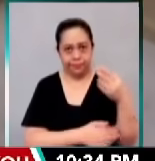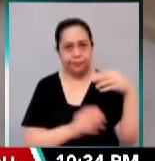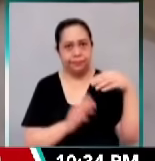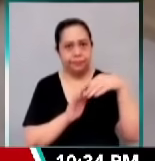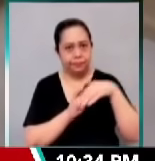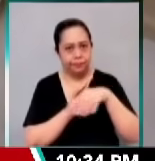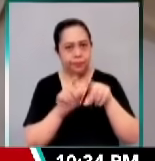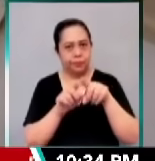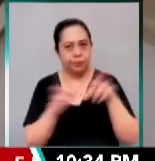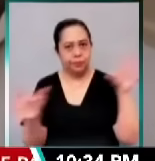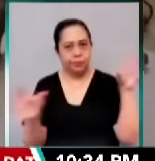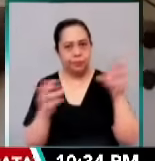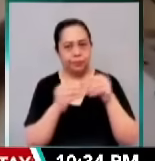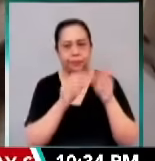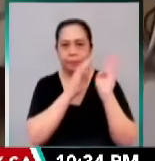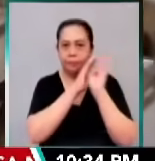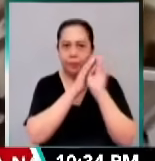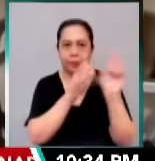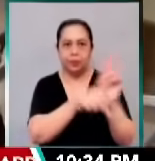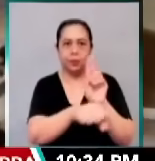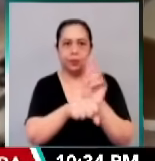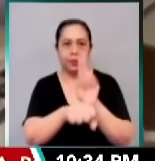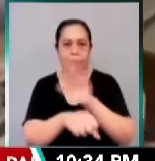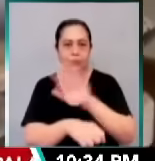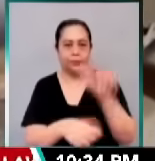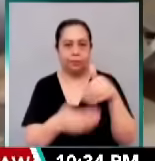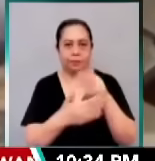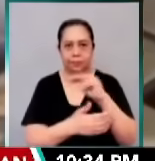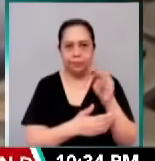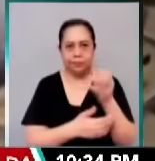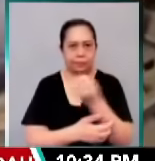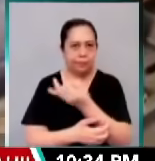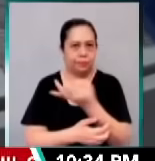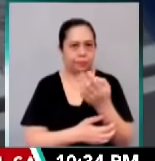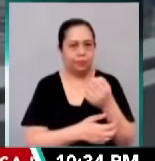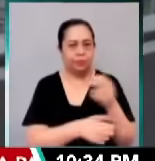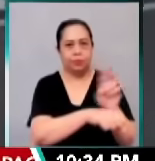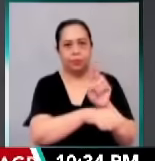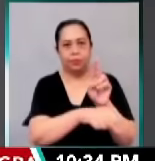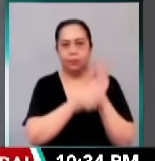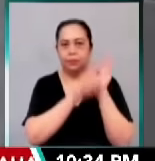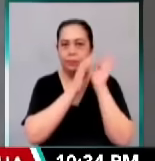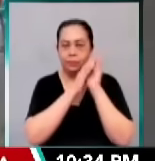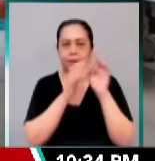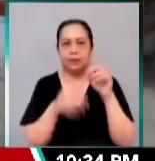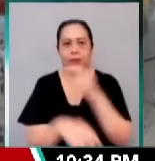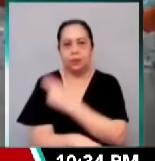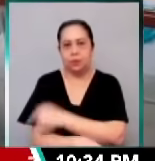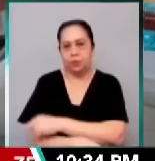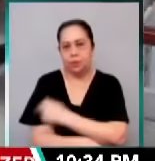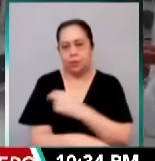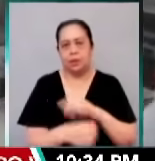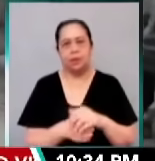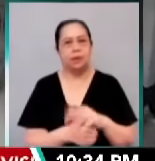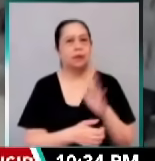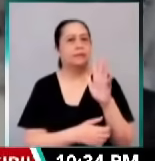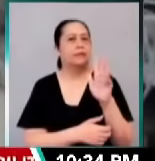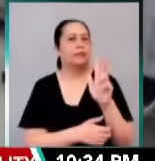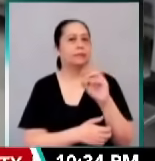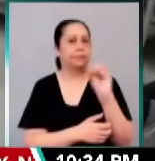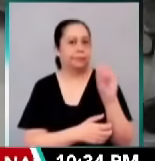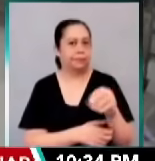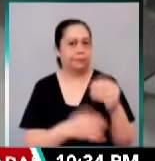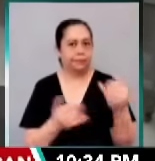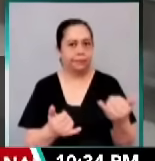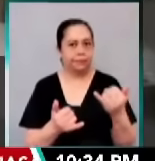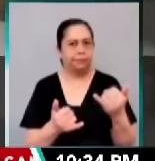bed utilization sa Metro Manila o ang bilang ng okupadong kama sa mga ospital. Nasa 53% ito ngayon na